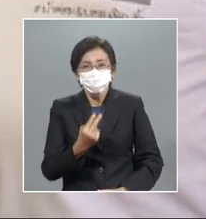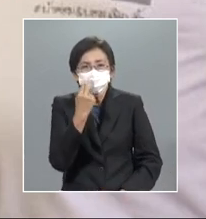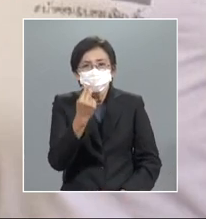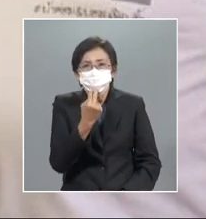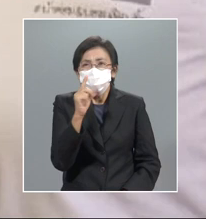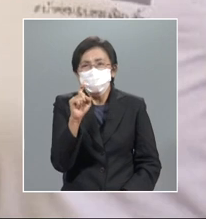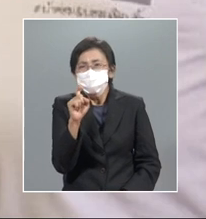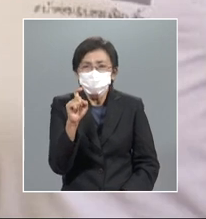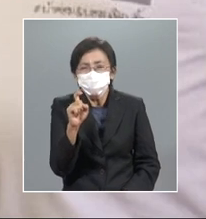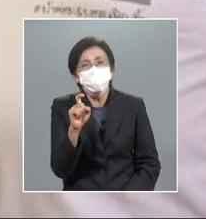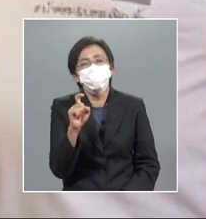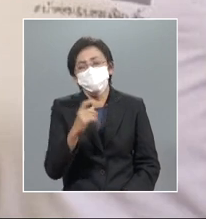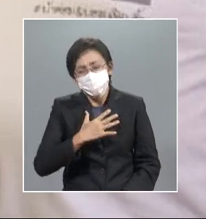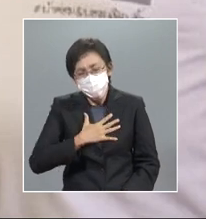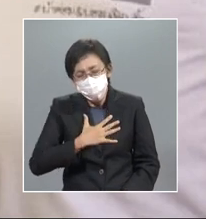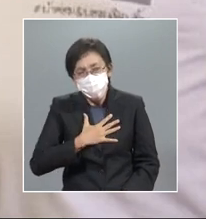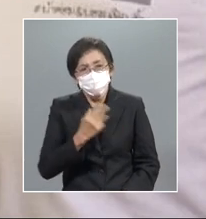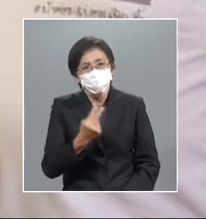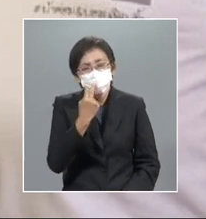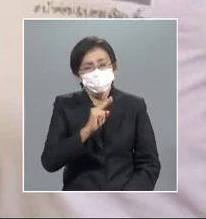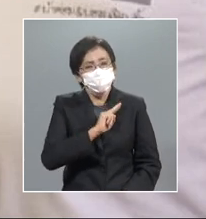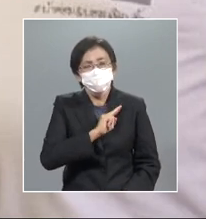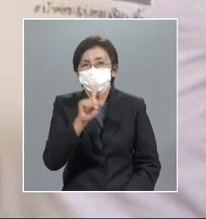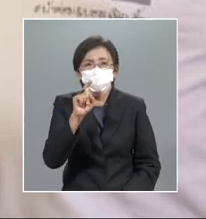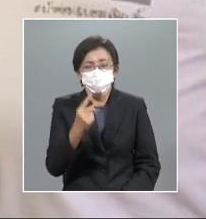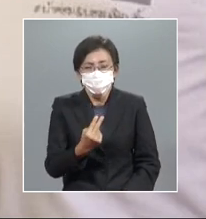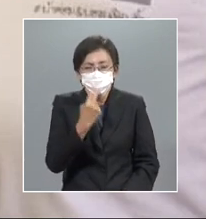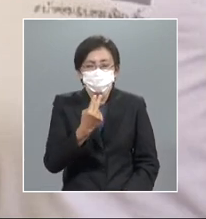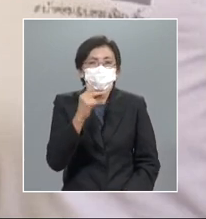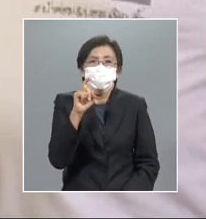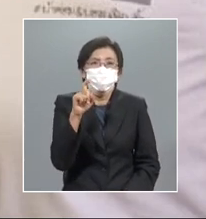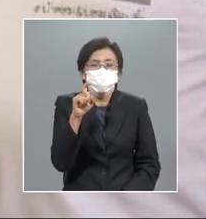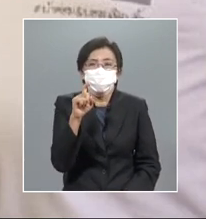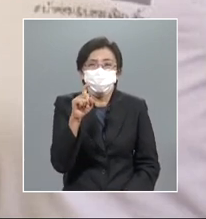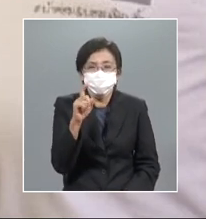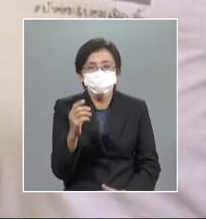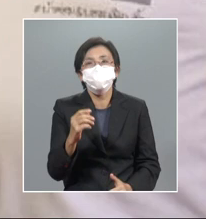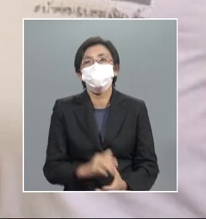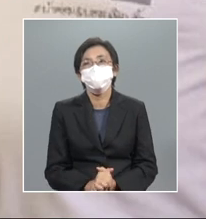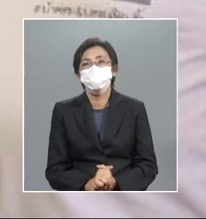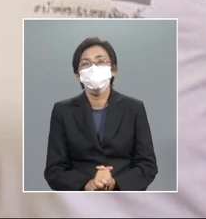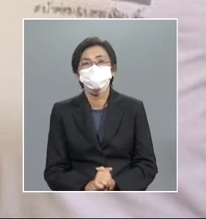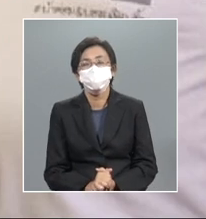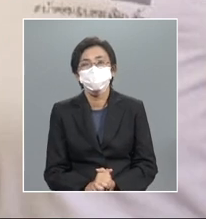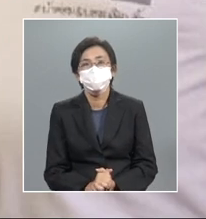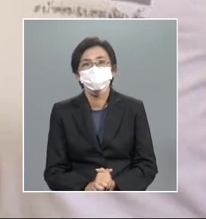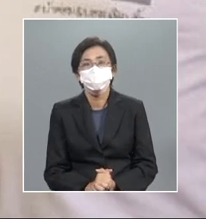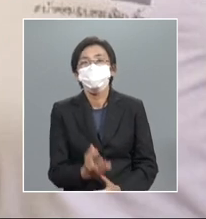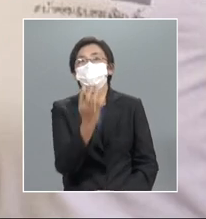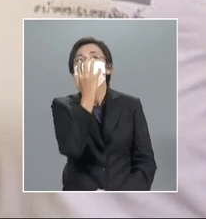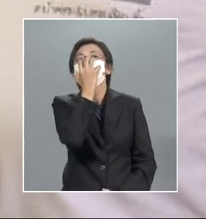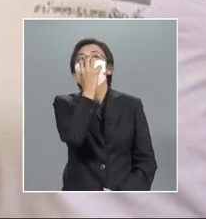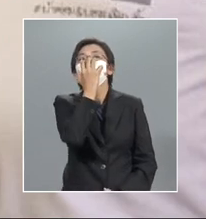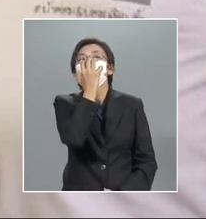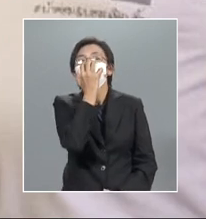ล้มเหลวเลยนะครับระบบทำไมใจล้มเหลวเพราะว่าให้ใช้เองแทบจะไม่ได้แล้วจึงก็มีการใส่ทิ้วหรือว่าเป็นไอ้เครื่องช่วยหายใจ